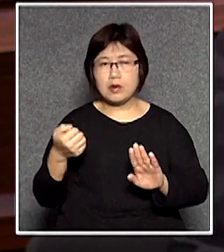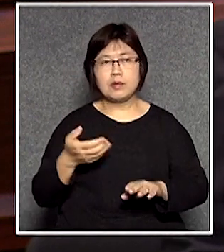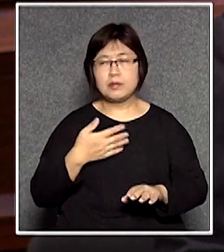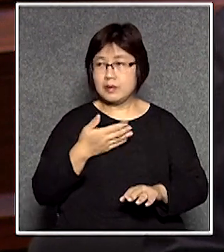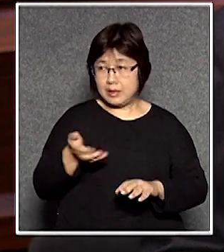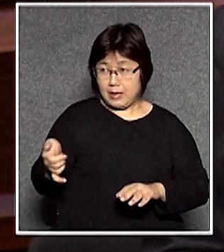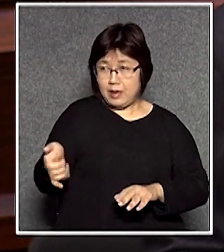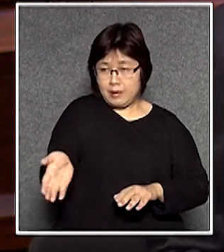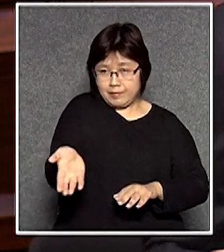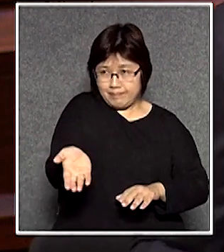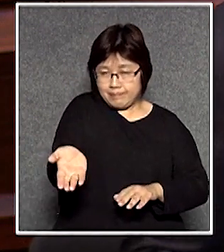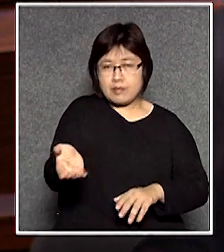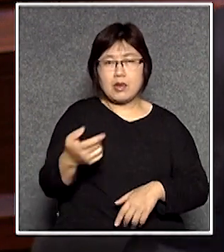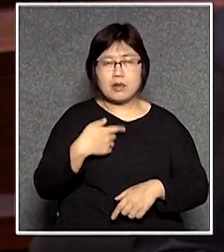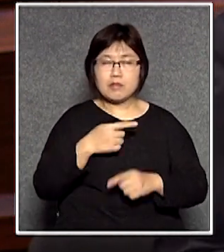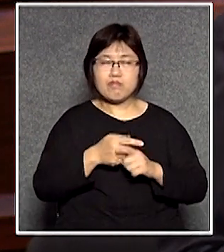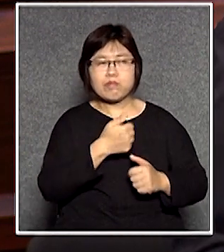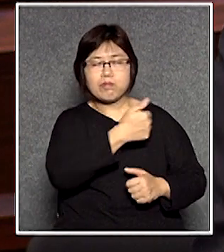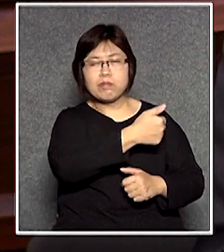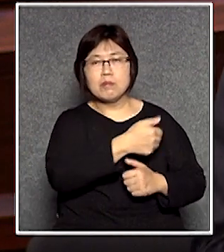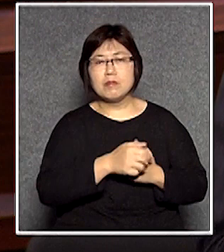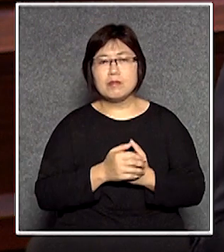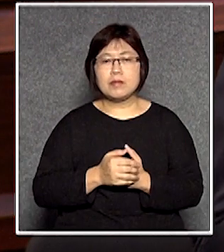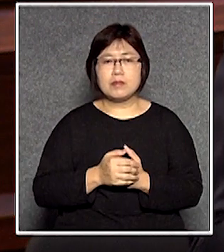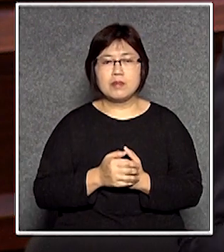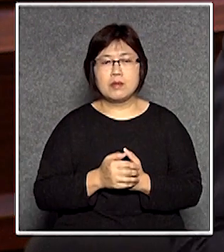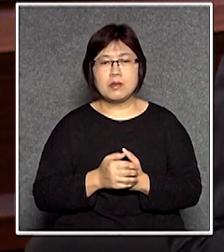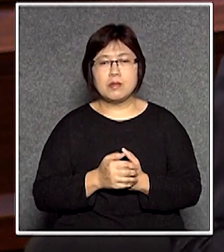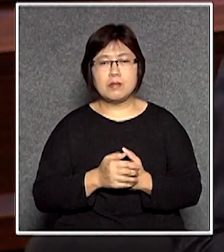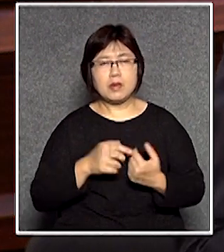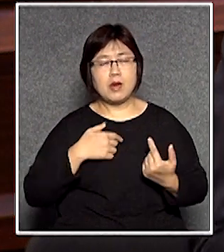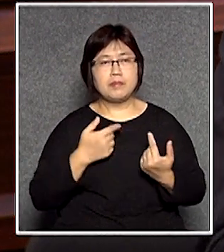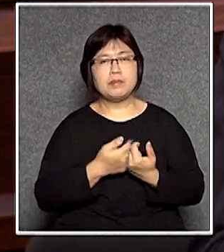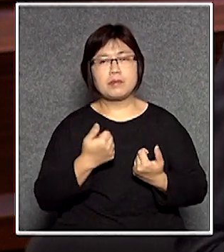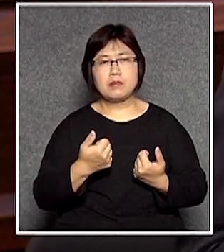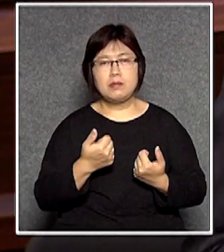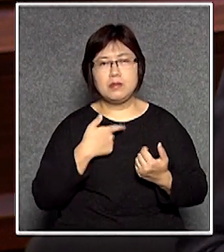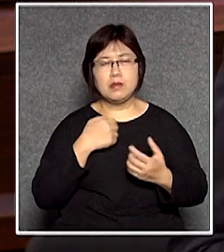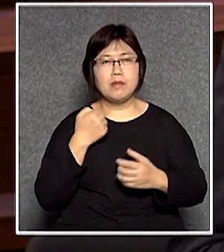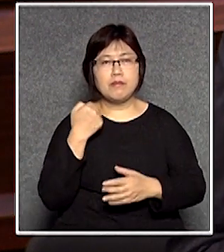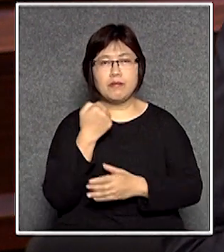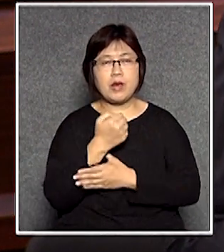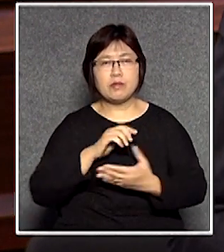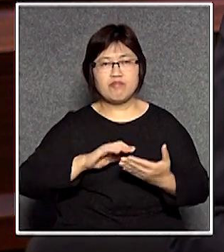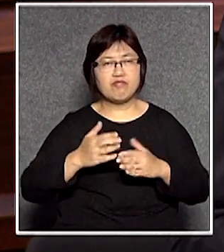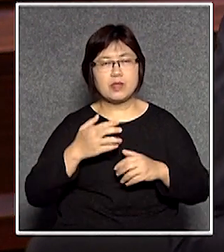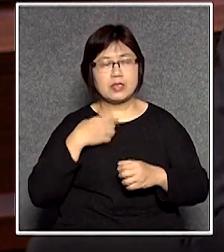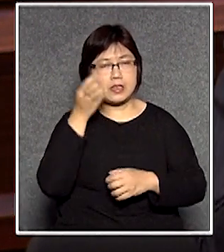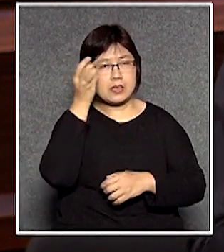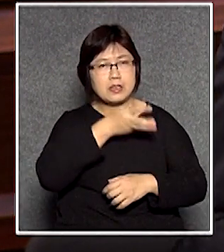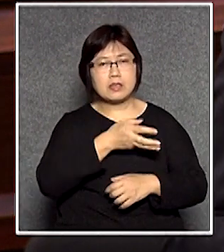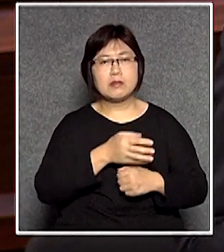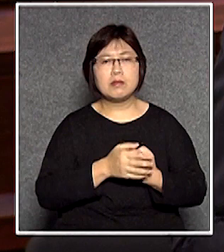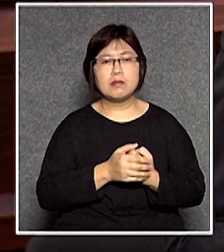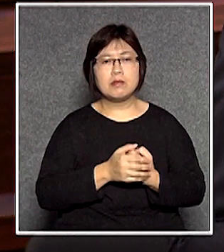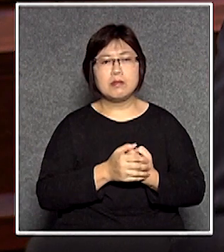定係會有一個好正面嘅回報嘅。我相信嚇，咁依個亦都係符合翻，即係我相信反歧視依個嘅原則嘅。不過